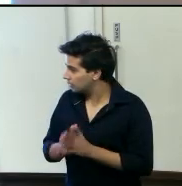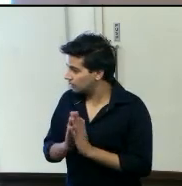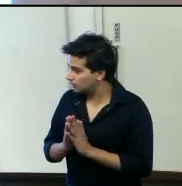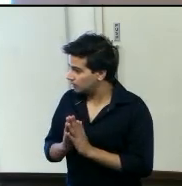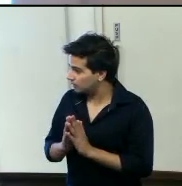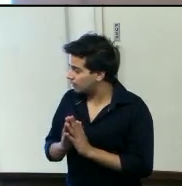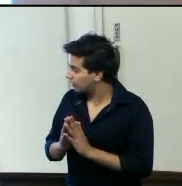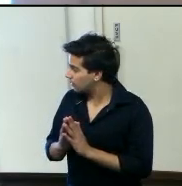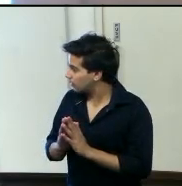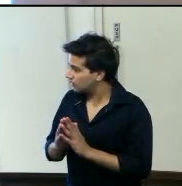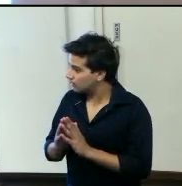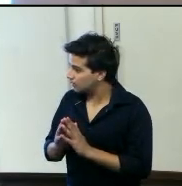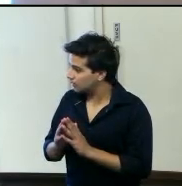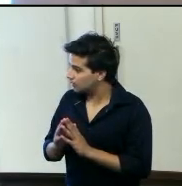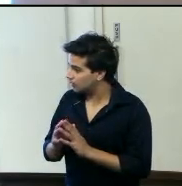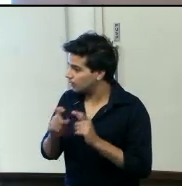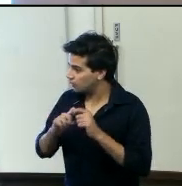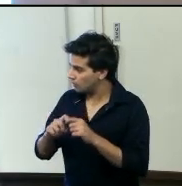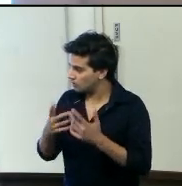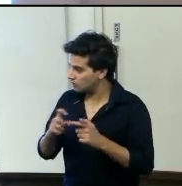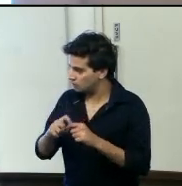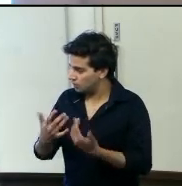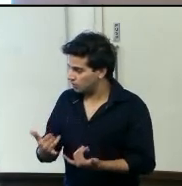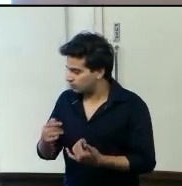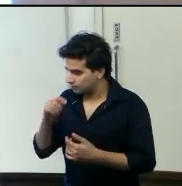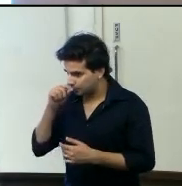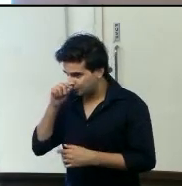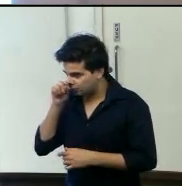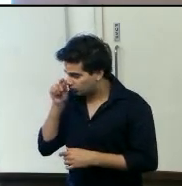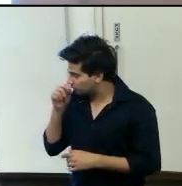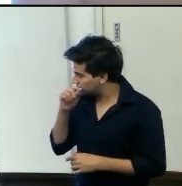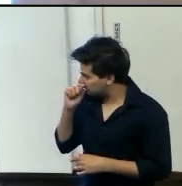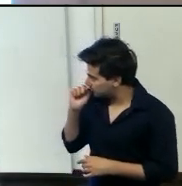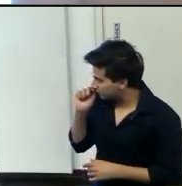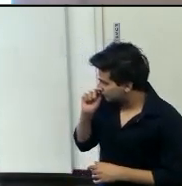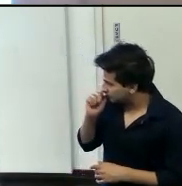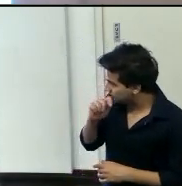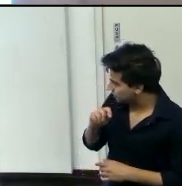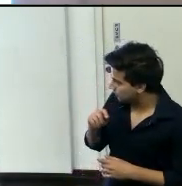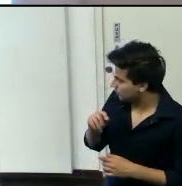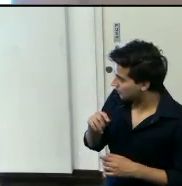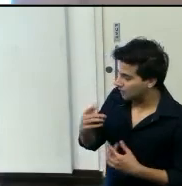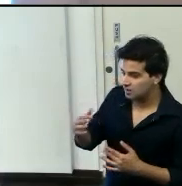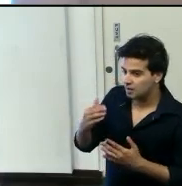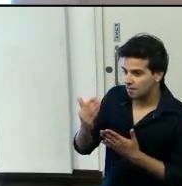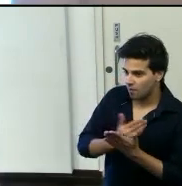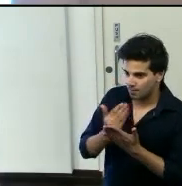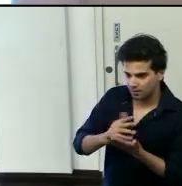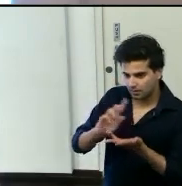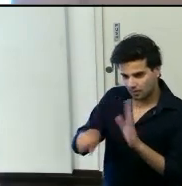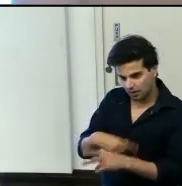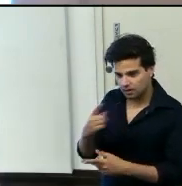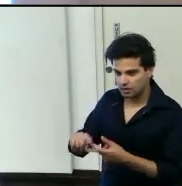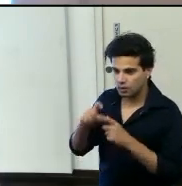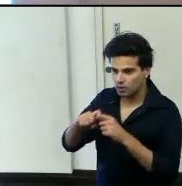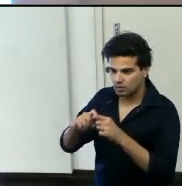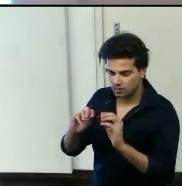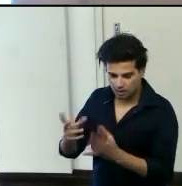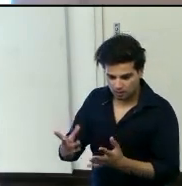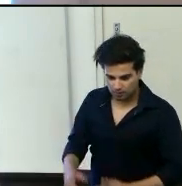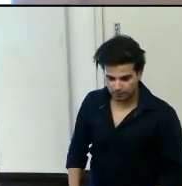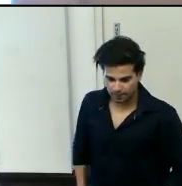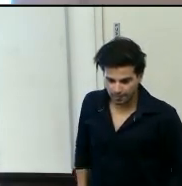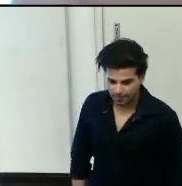I would like to perform Amel. ಅವರೇನು ಪರ್ಫಾರ್ಮೆನ್ಸ್ ಮಾಡ್ತಾರೆ, ಆಮೇಲೆ ವಿಲ್ ಟೇಕ್ ಕ್ವೆಶ್ಚನ್ಸ್. ಐ ಥಿಂಕ್ 3-4 ನಿಮಿಷ ಅಲ್ಲ?